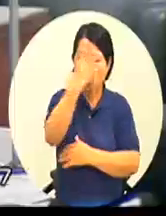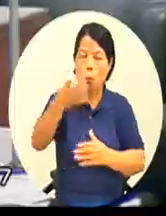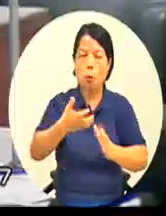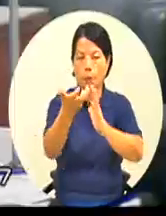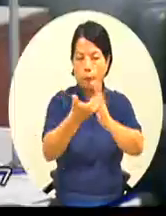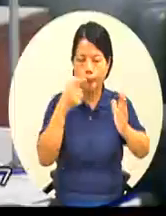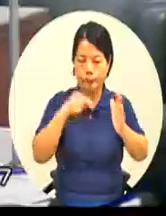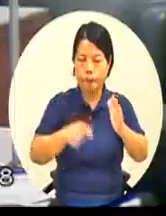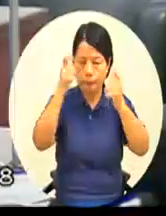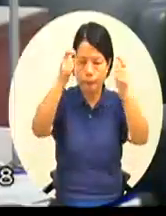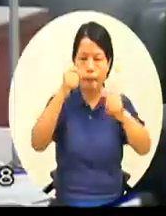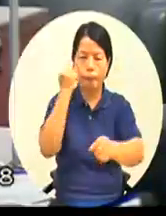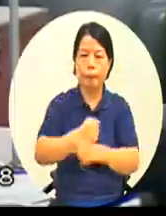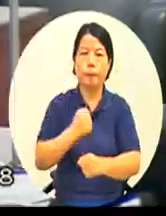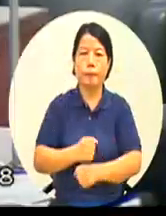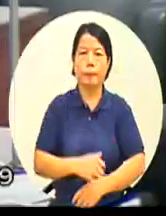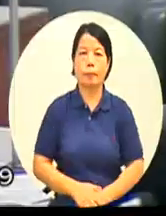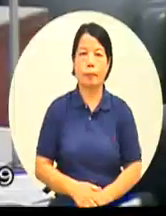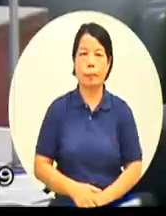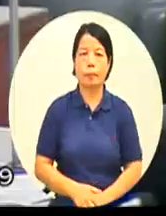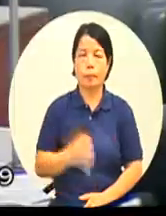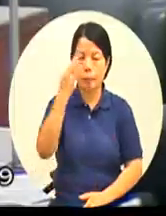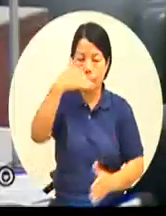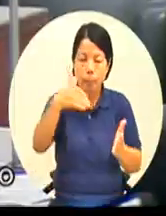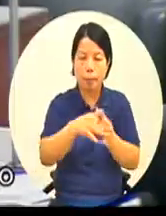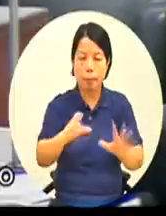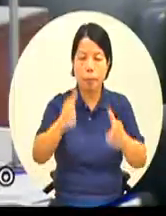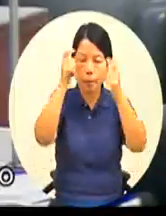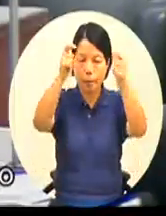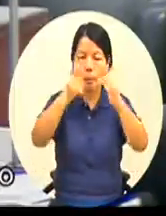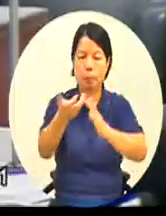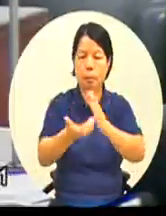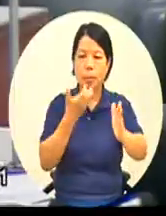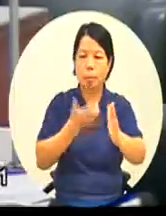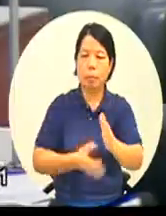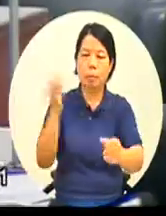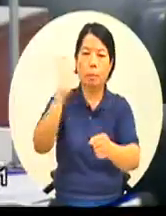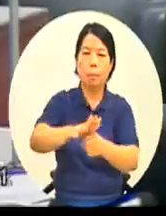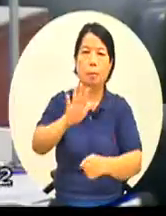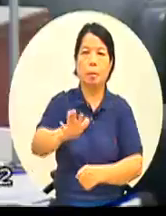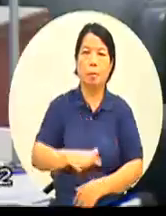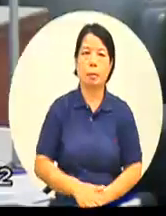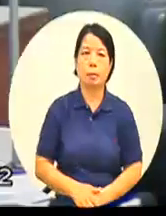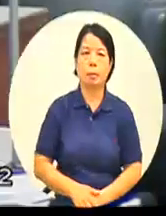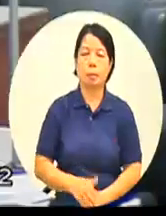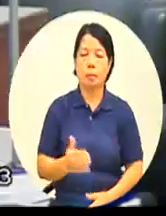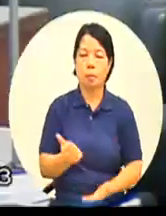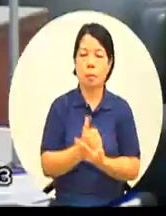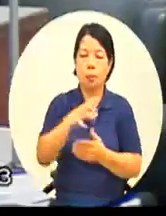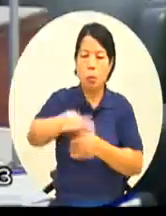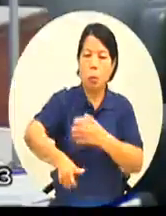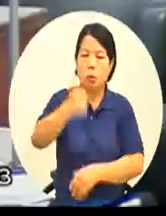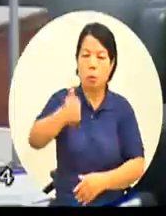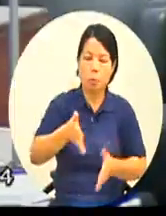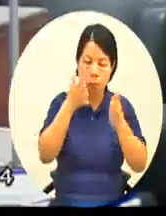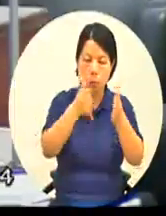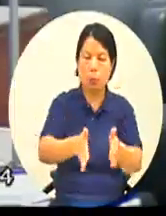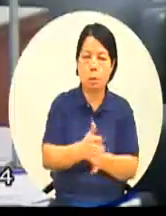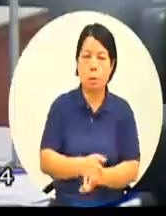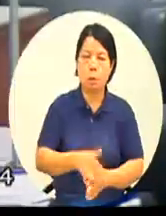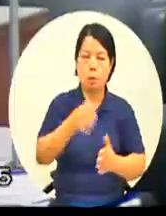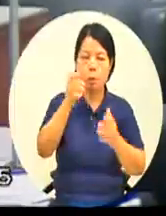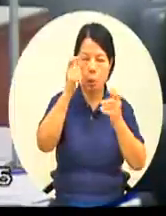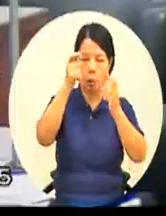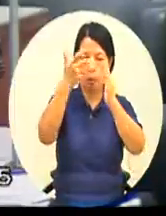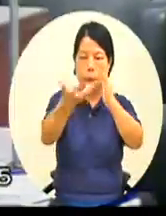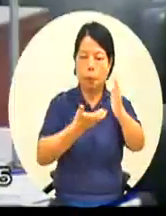到高雄来就业。那我就看到了，我们有一个高雄宜居津贴，那我是不是可以请局长针对这个高雄宜居